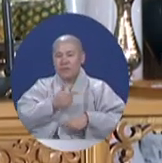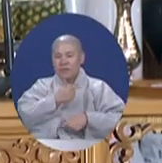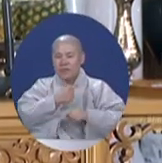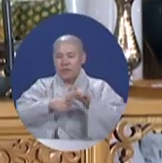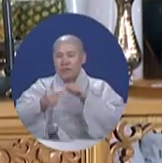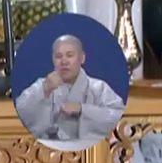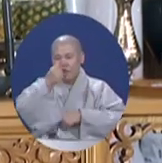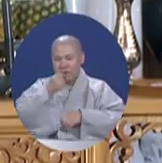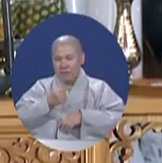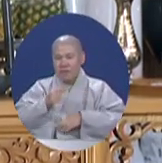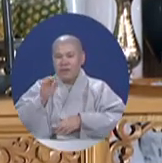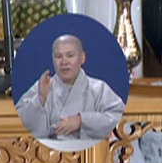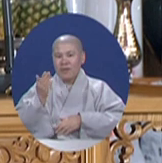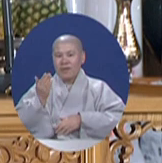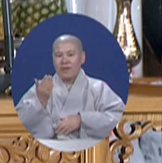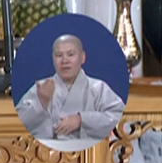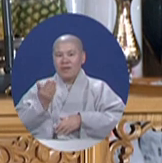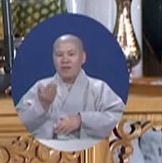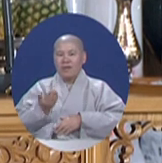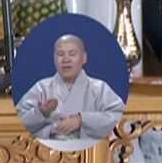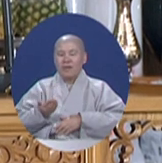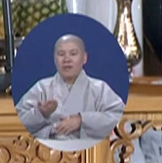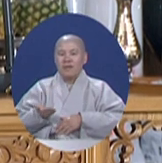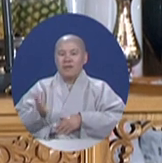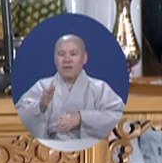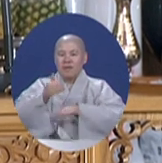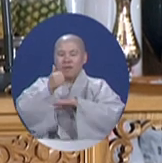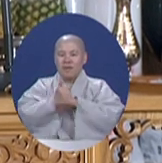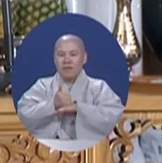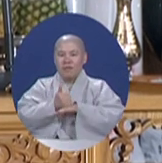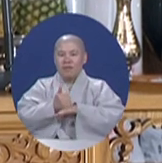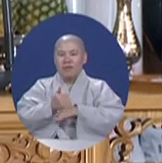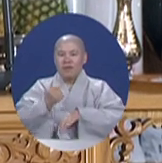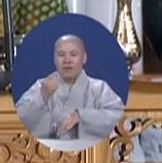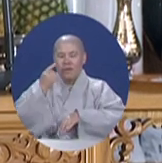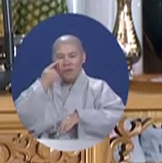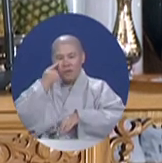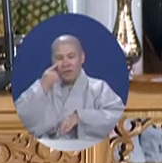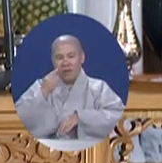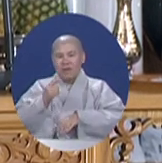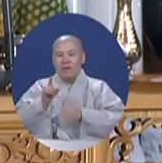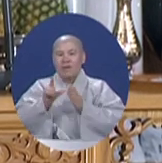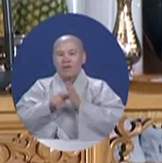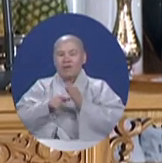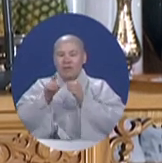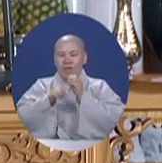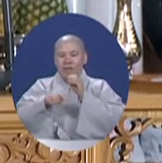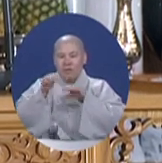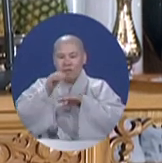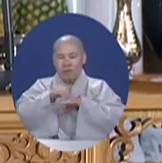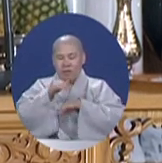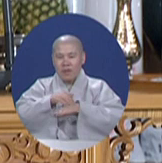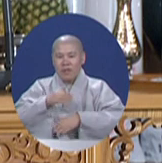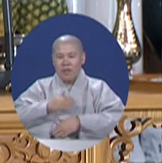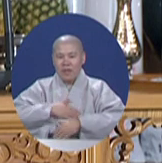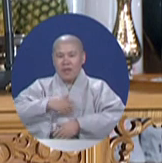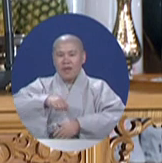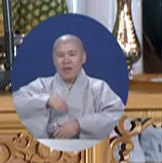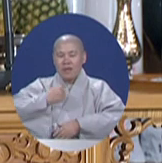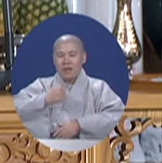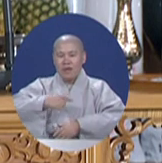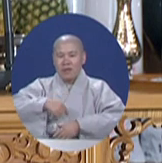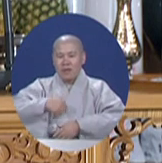힘들어요. 근데 내중에 보니까 그때 그 수련이 내